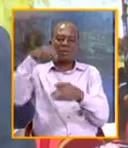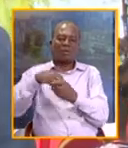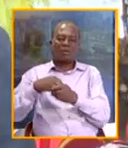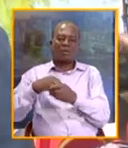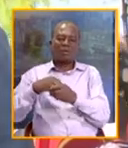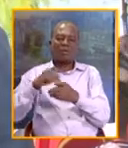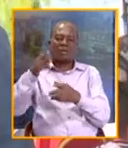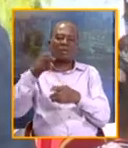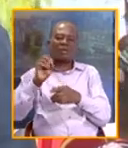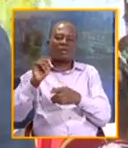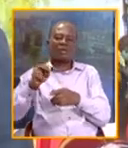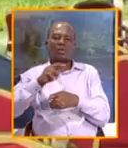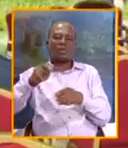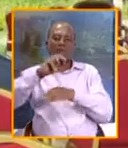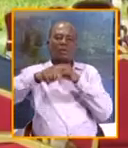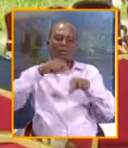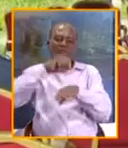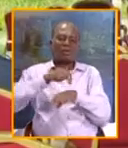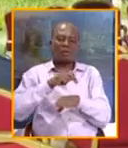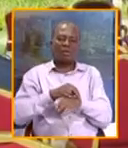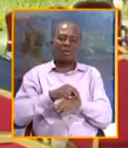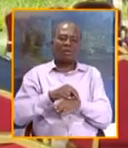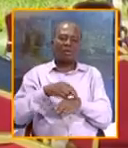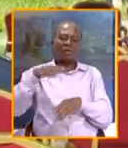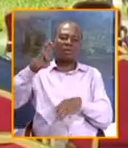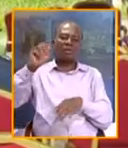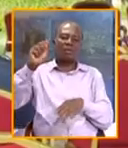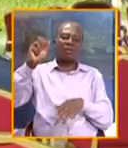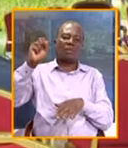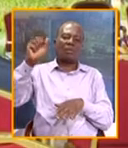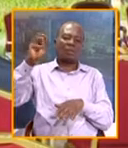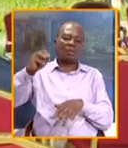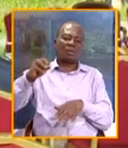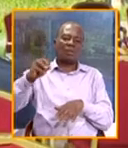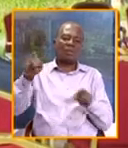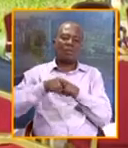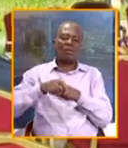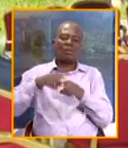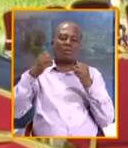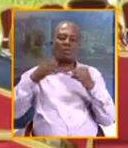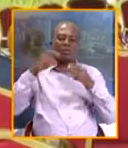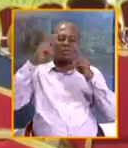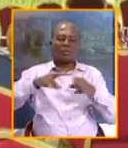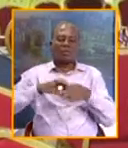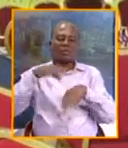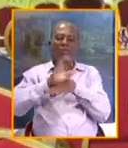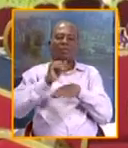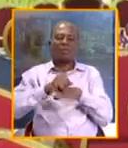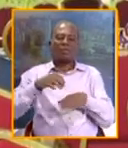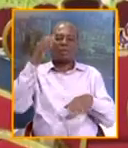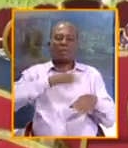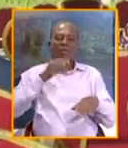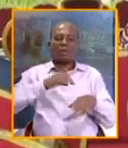du rhdp que au niveau national grand bassam à l'instar de nombreuses villes de côte d'ivoire a bénéficié des retombées